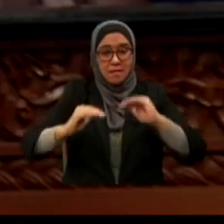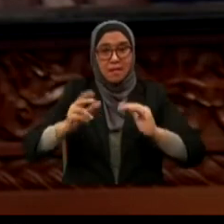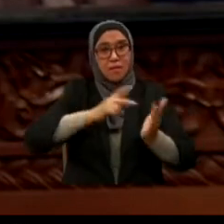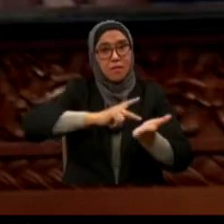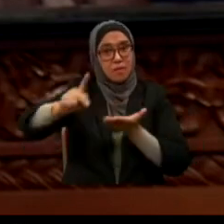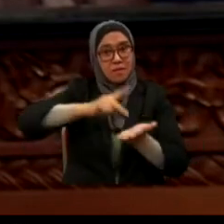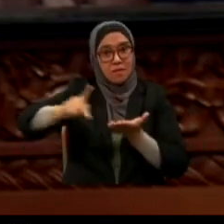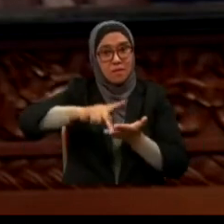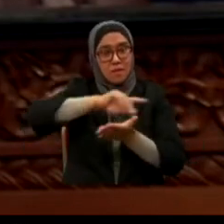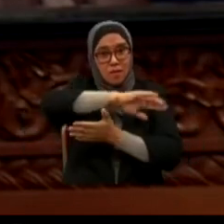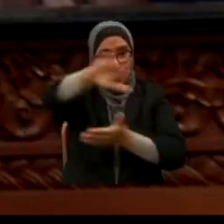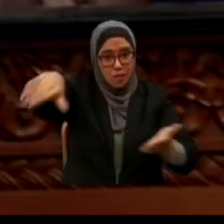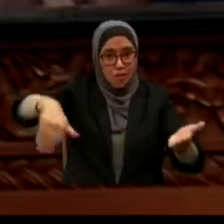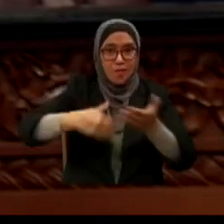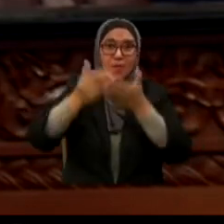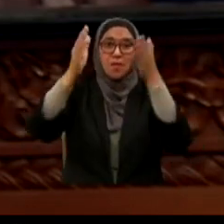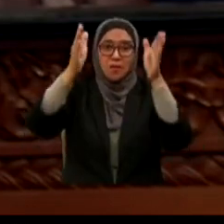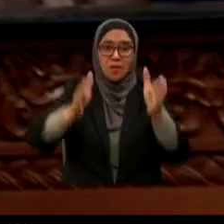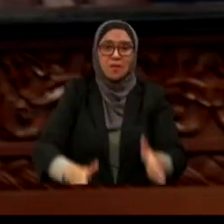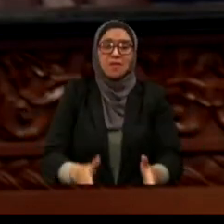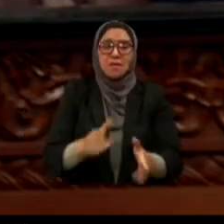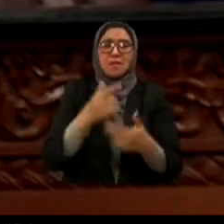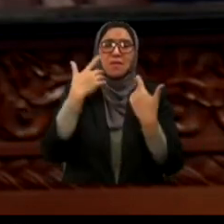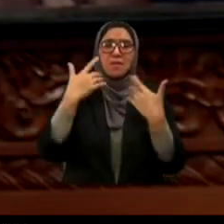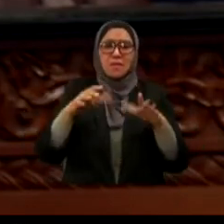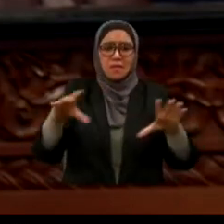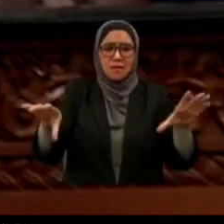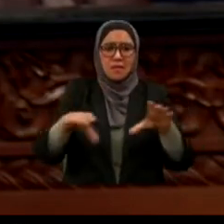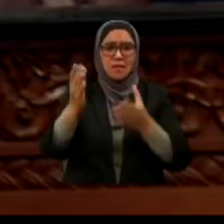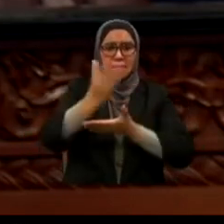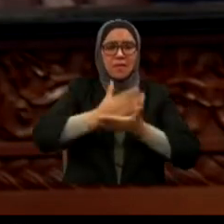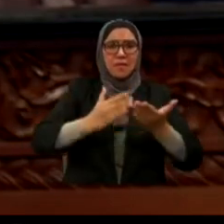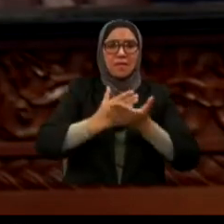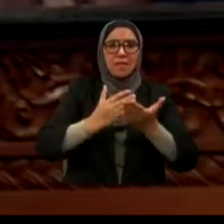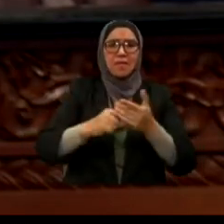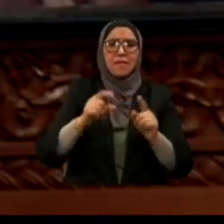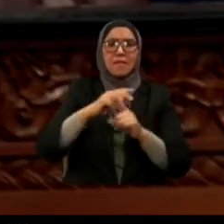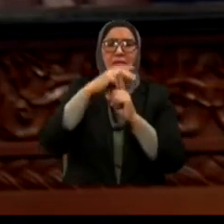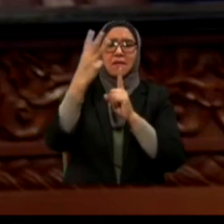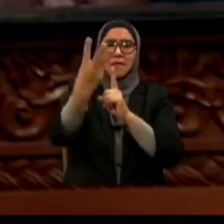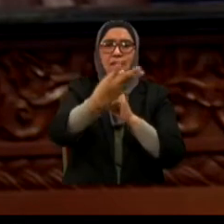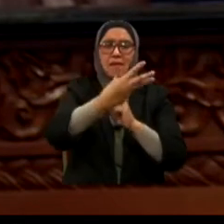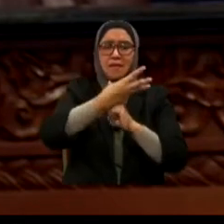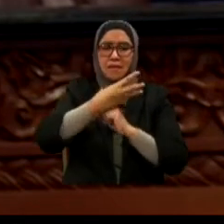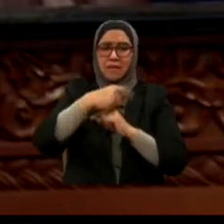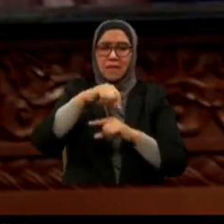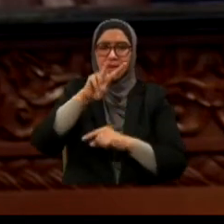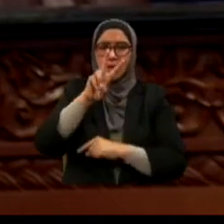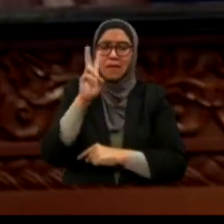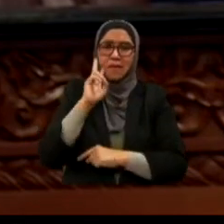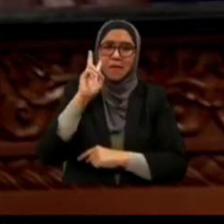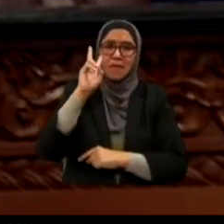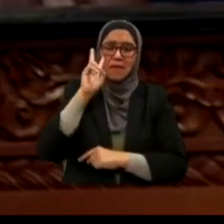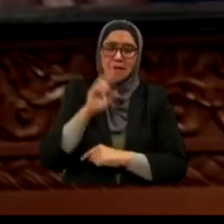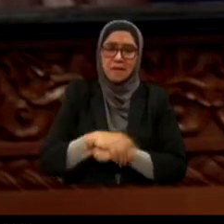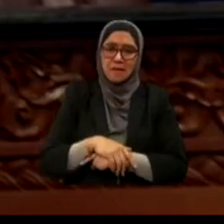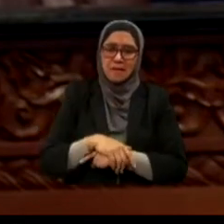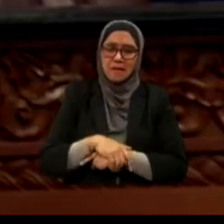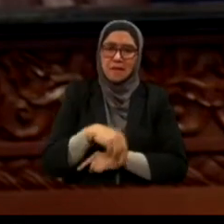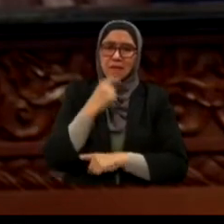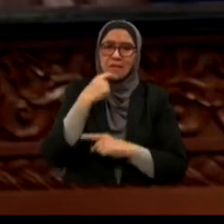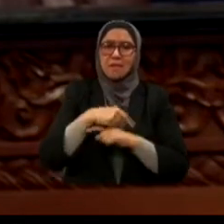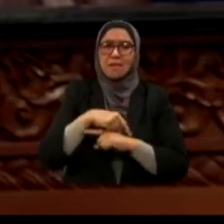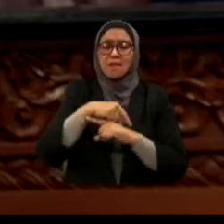semua orang tangga ini telah dilaksanakan oleh jabatan How weather in atau jas hujan bulan September